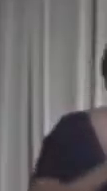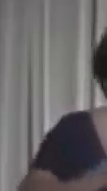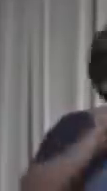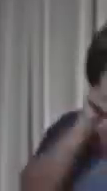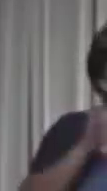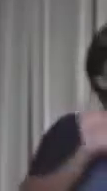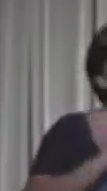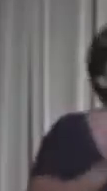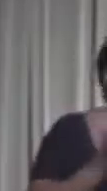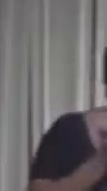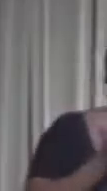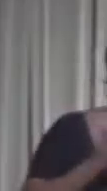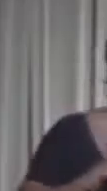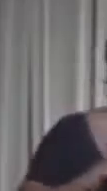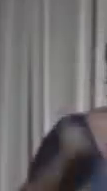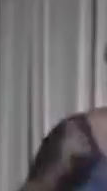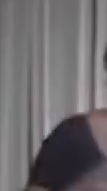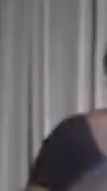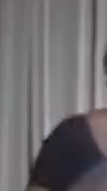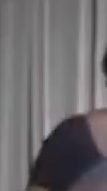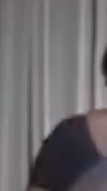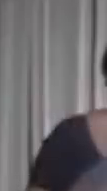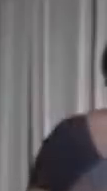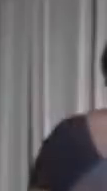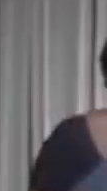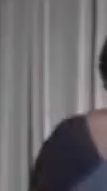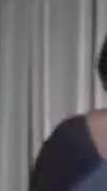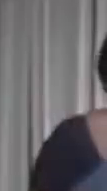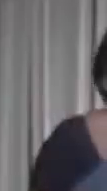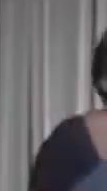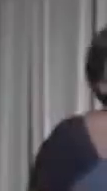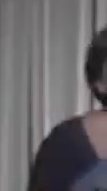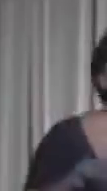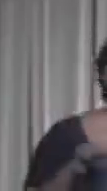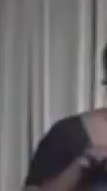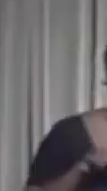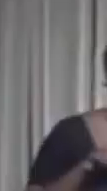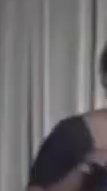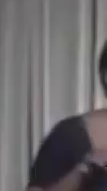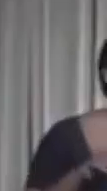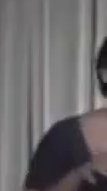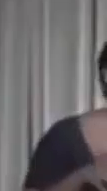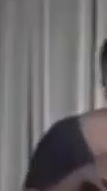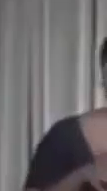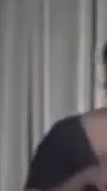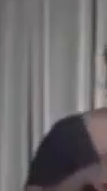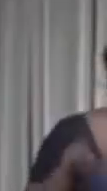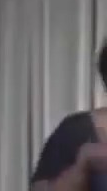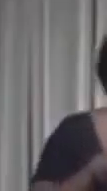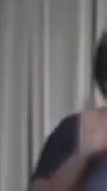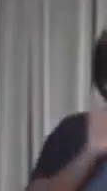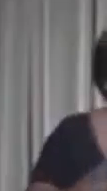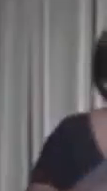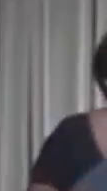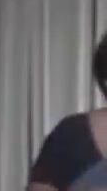ஒரு காலத்திலே இந்த சிங்கள பகுதிகளிலே உருவெடுத்த பொழுதும், அதே போல வடகிழக்கிலே உருவெடுத்த பொழுதும் பயங்கரவாதத்துக்கு